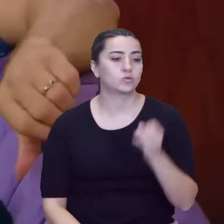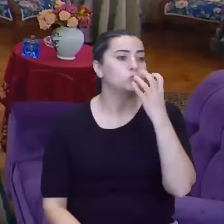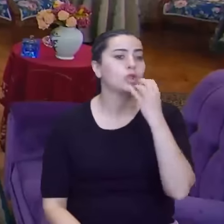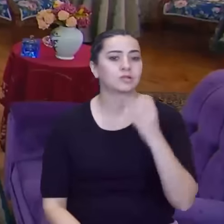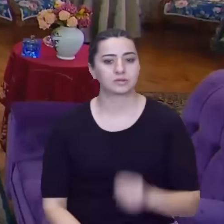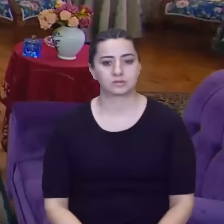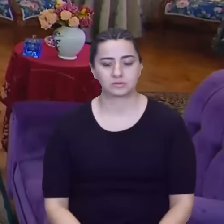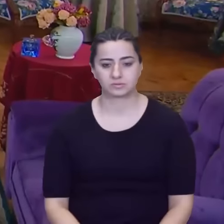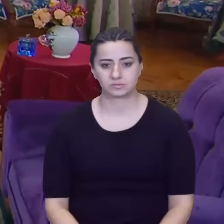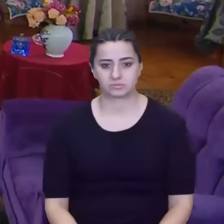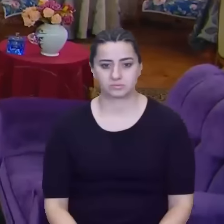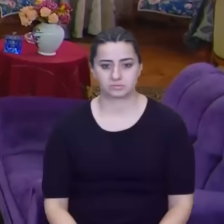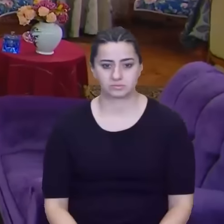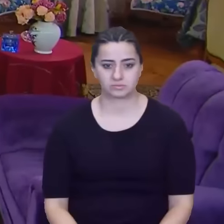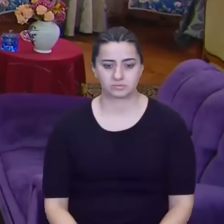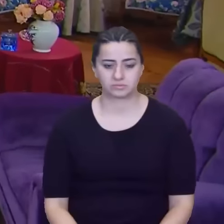Gülden. Geldim.